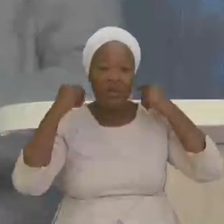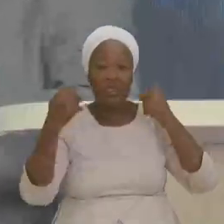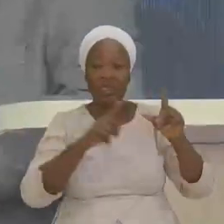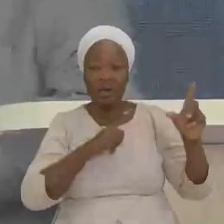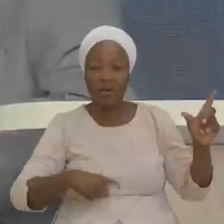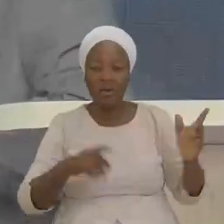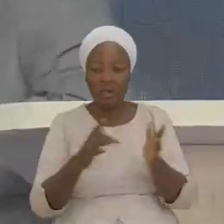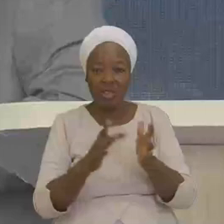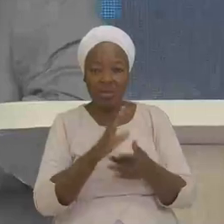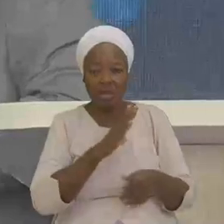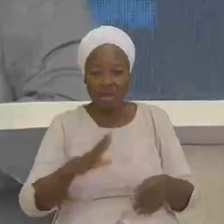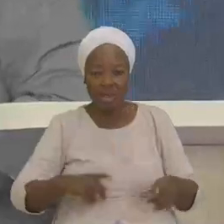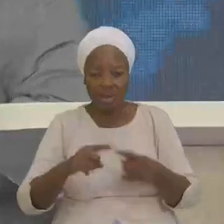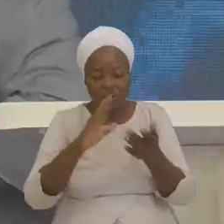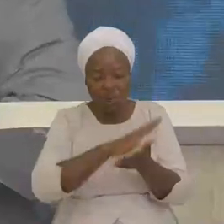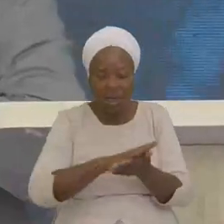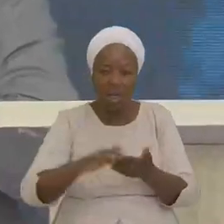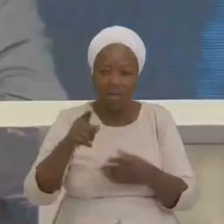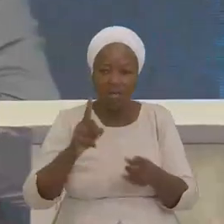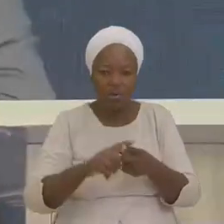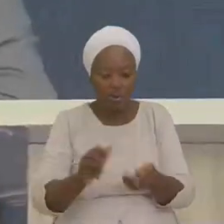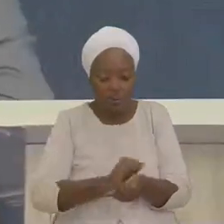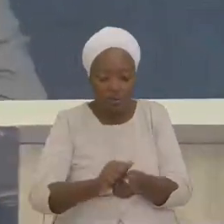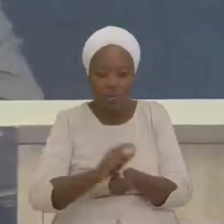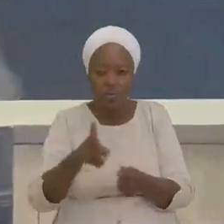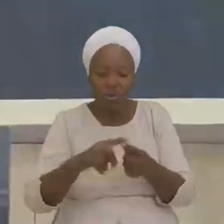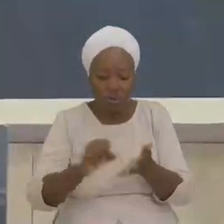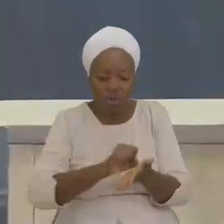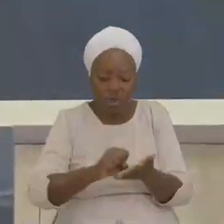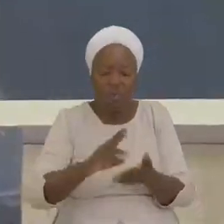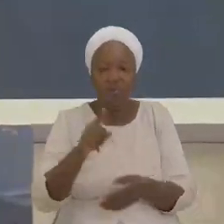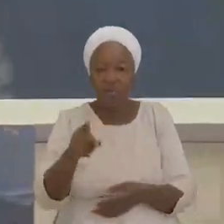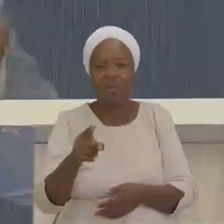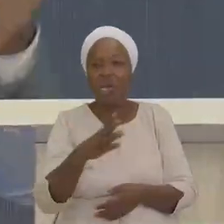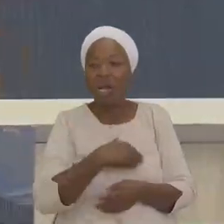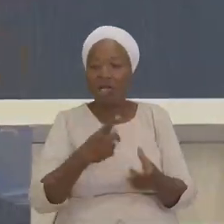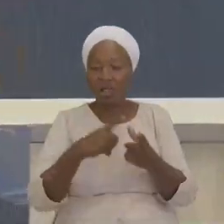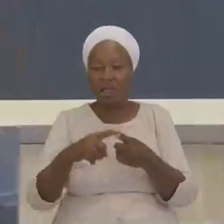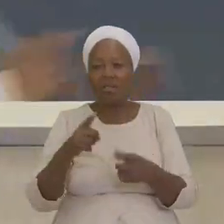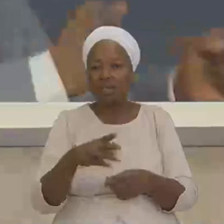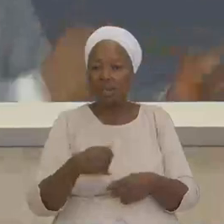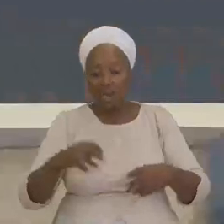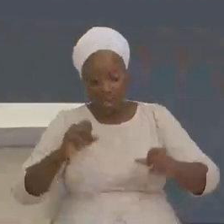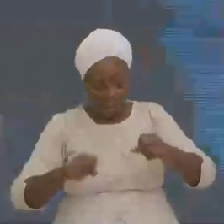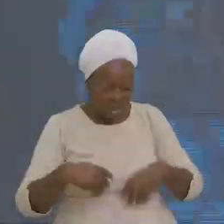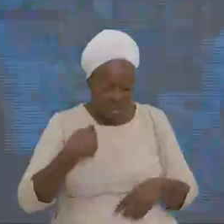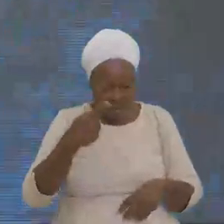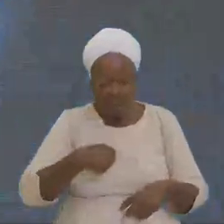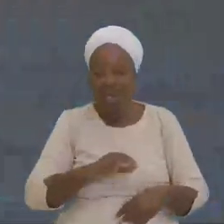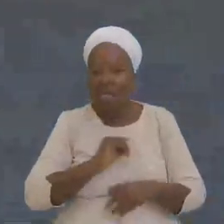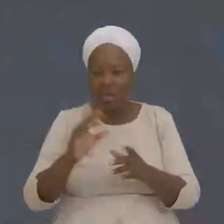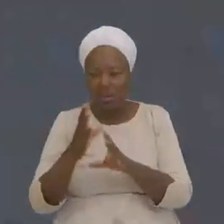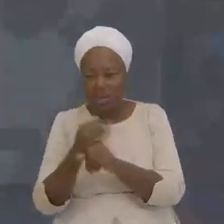Tu n'as pas permis au sacrificateur, le Seigneur Jésus-Christ, de te purifier, de te purifier, de